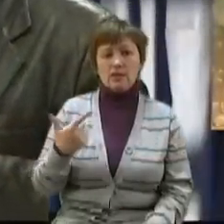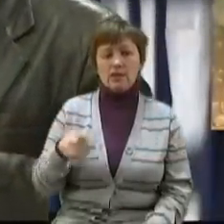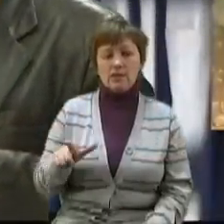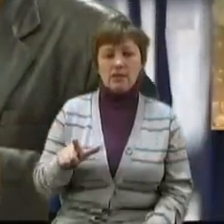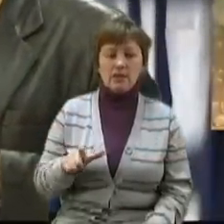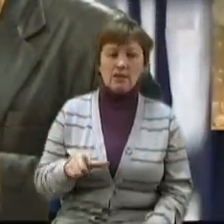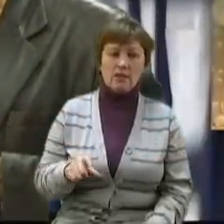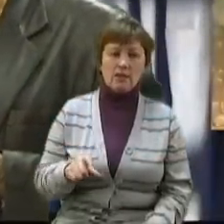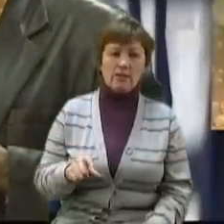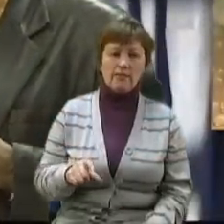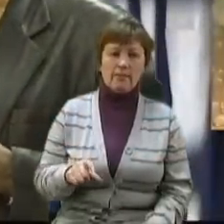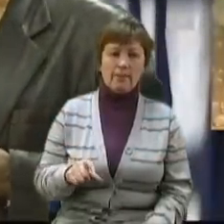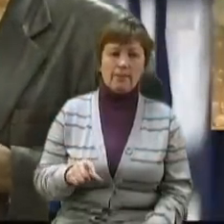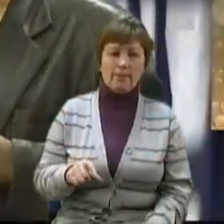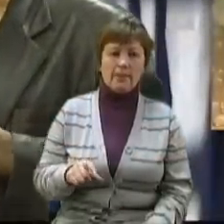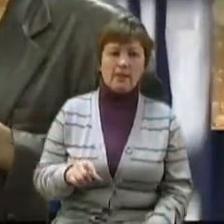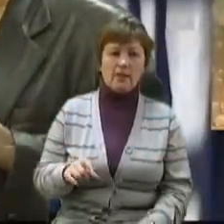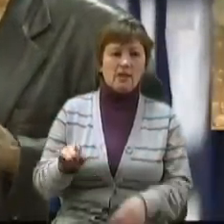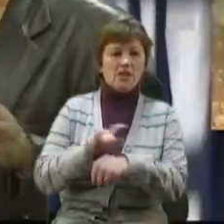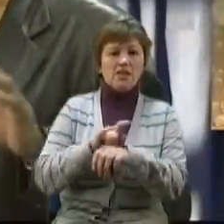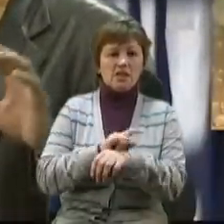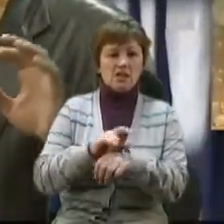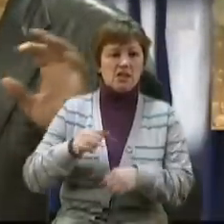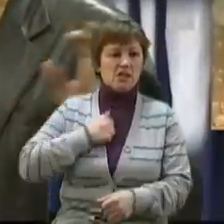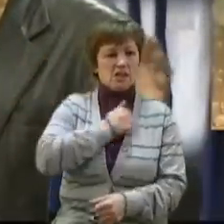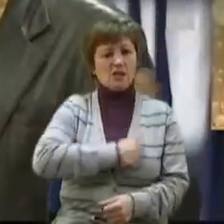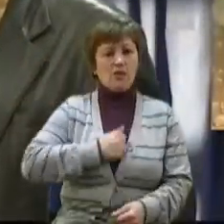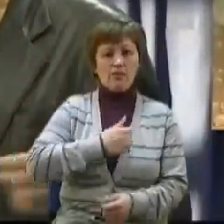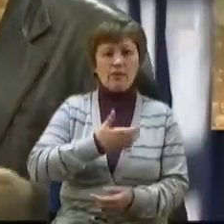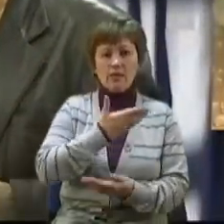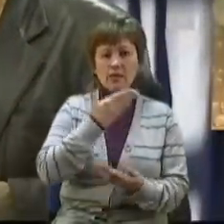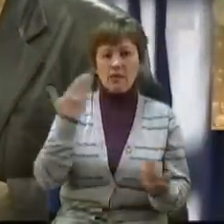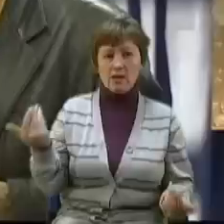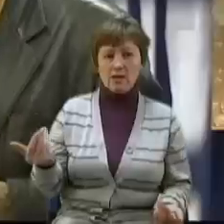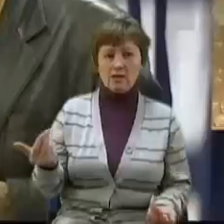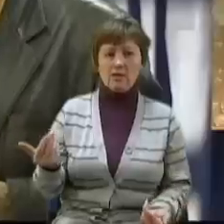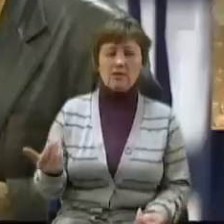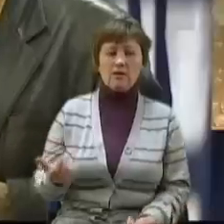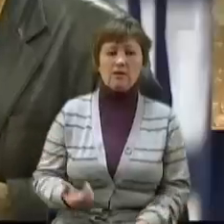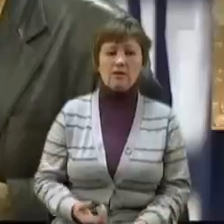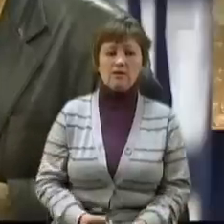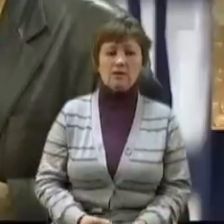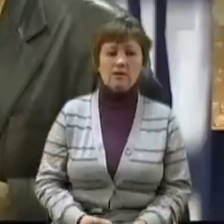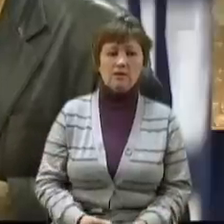где лжи и злобы нет,